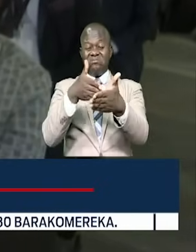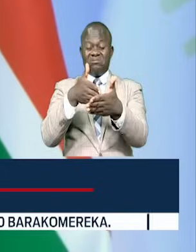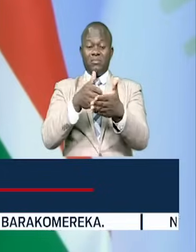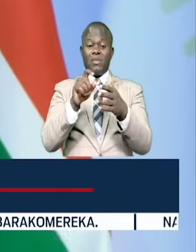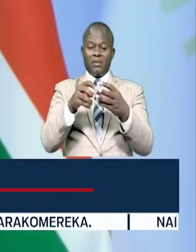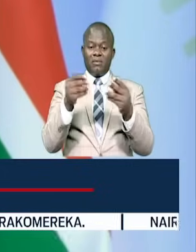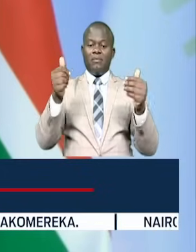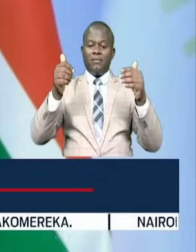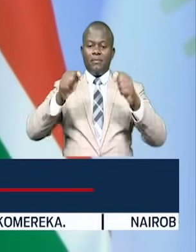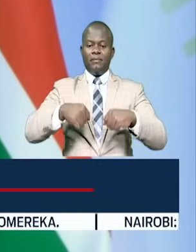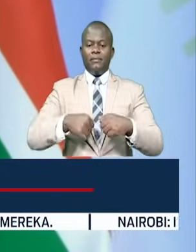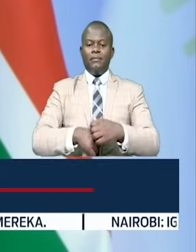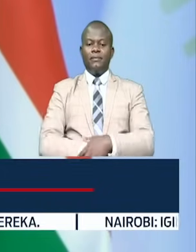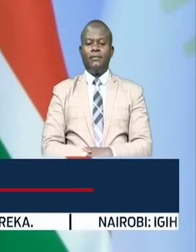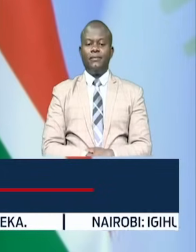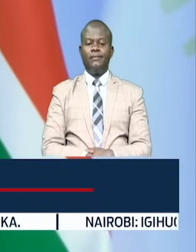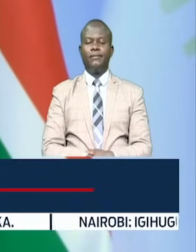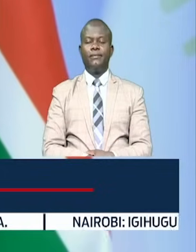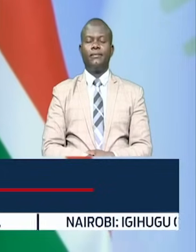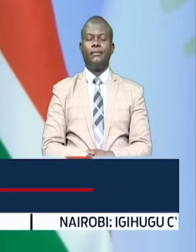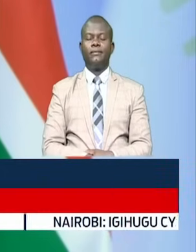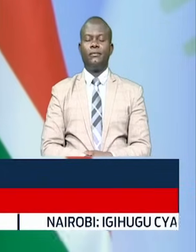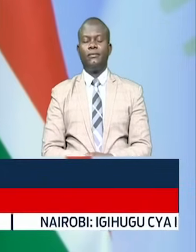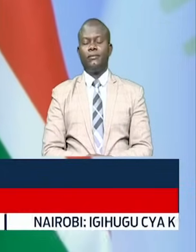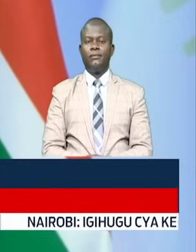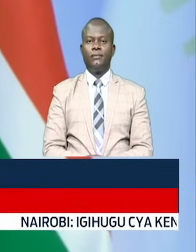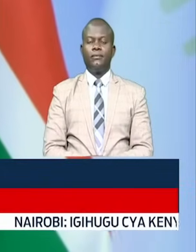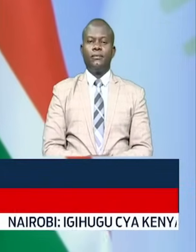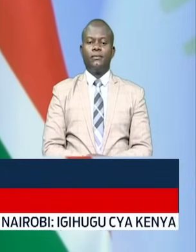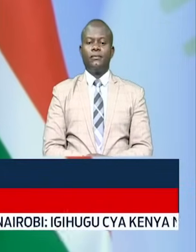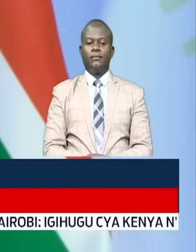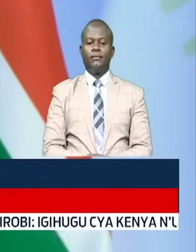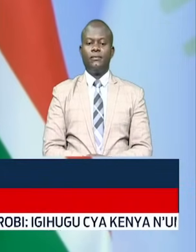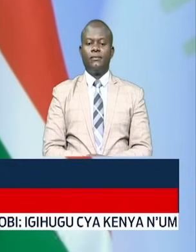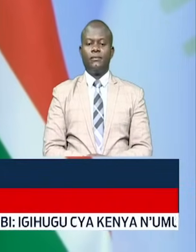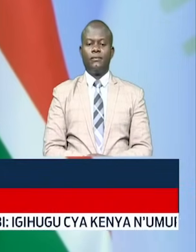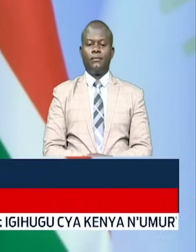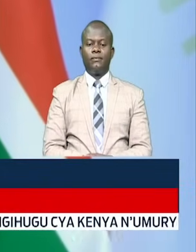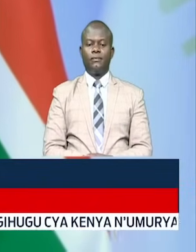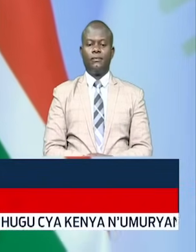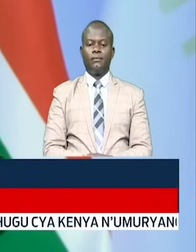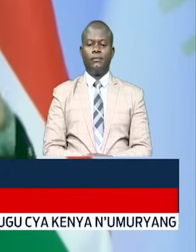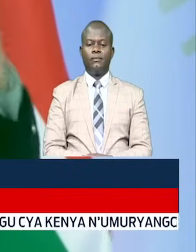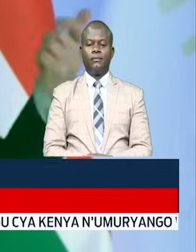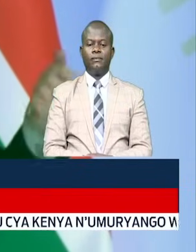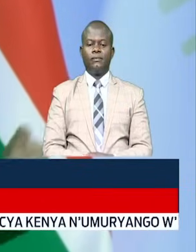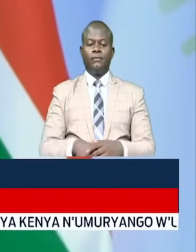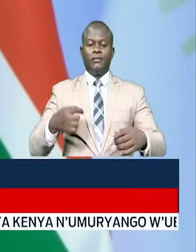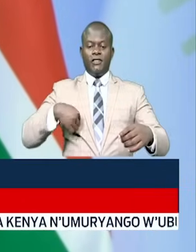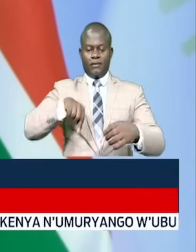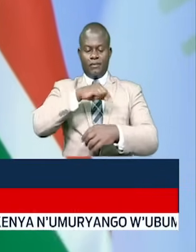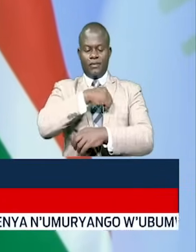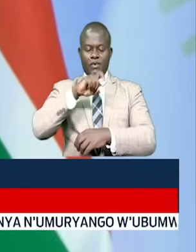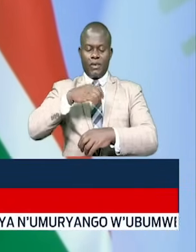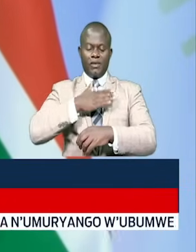kubikemura we can be proud of how much we have achieved together Dukwiriye kwishimira